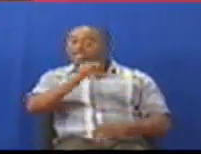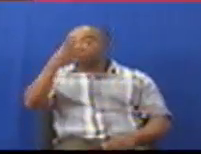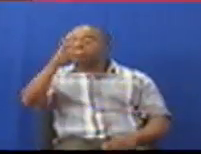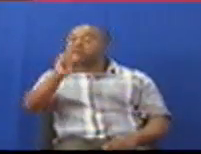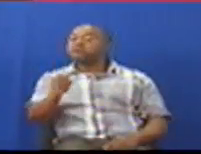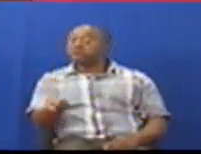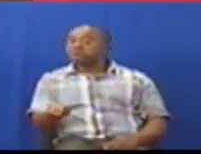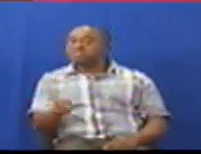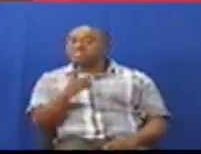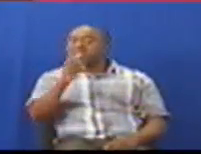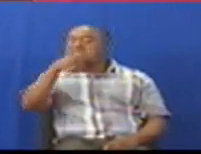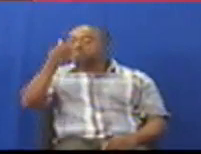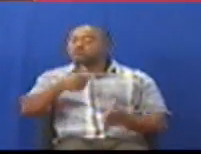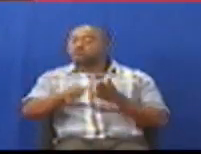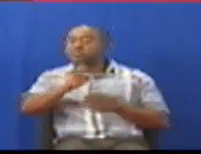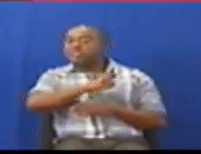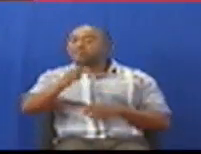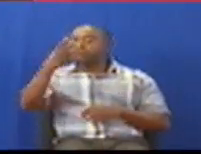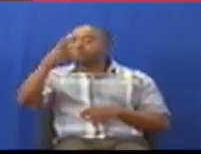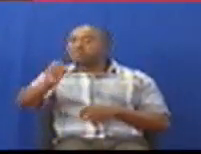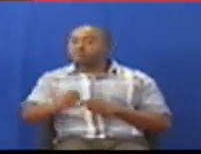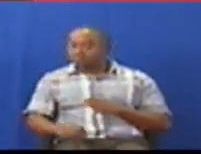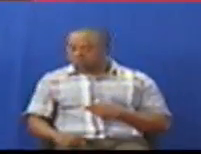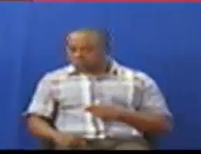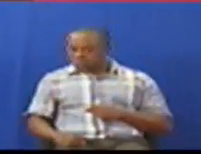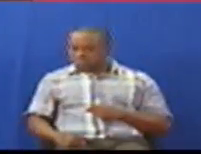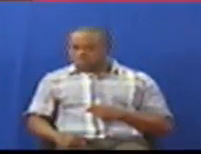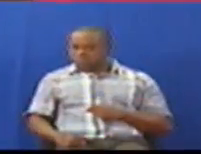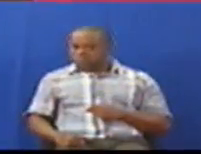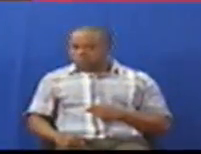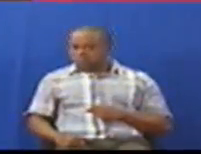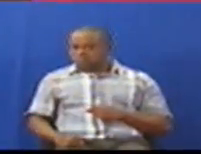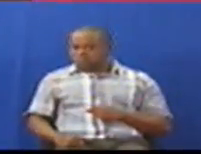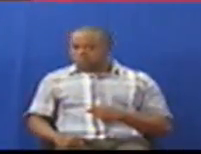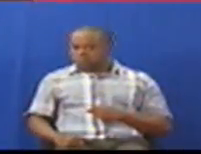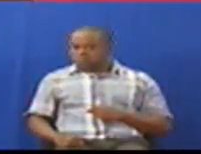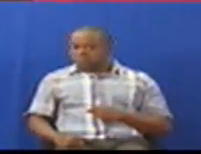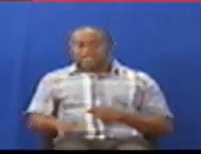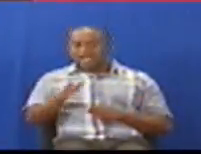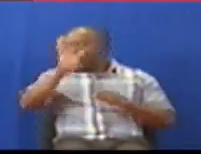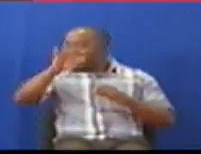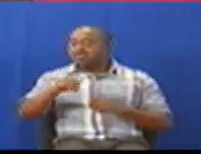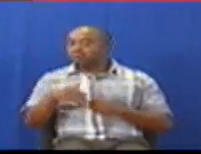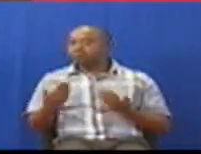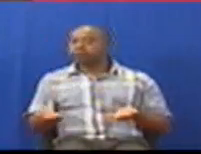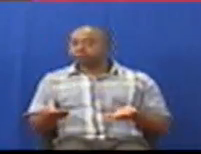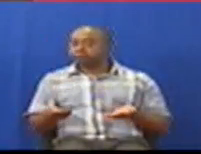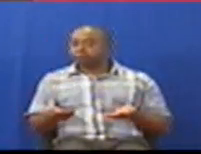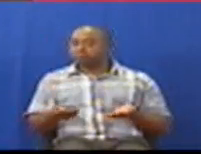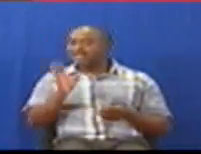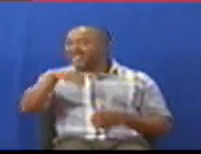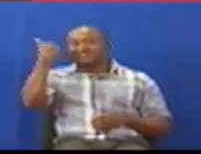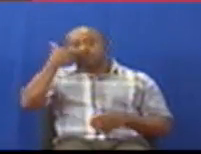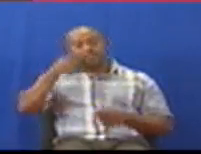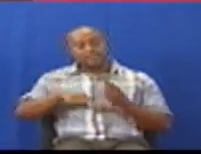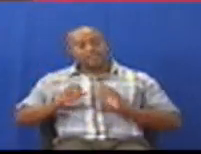mzazi hana 40,000? Alafu mnaleta hapa slogan ya elimu bure, elimu bure. Acheni umtani jamani. Acheni utani kwenye